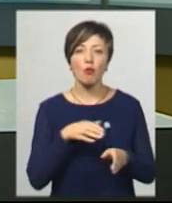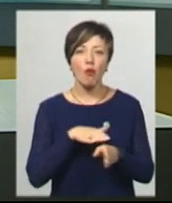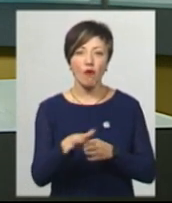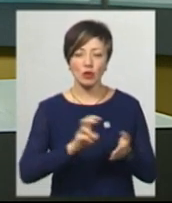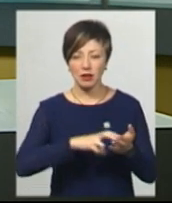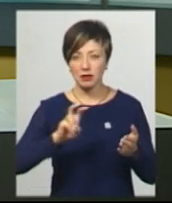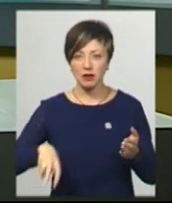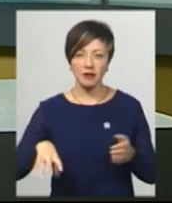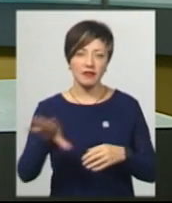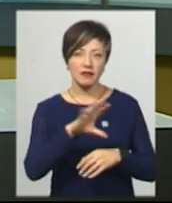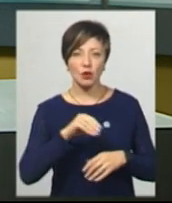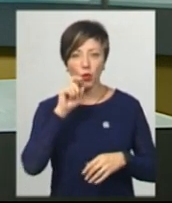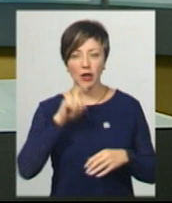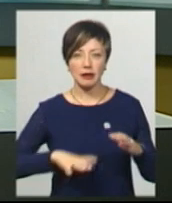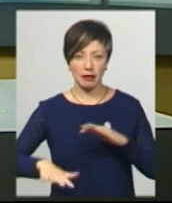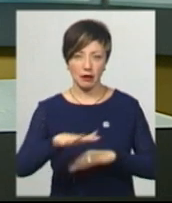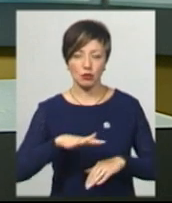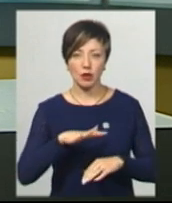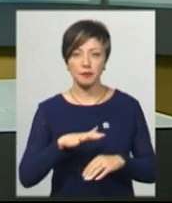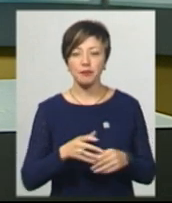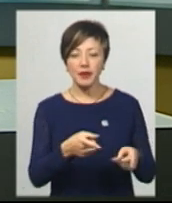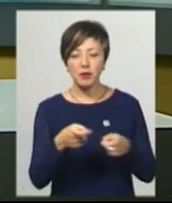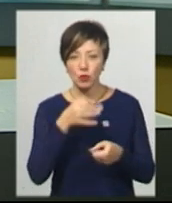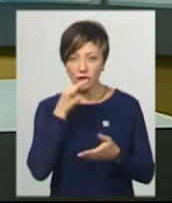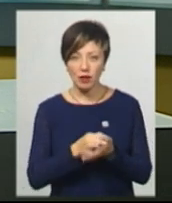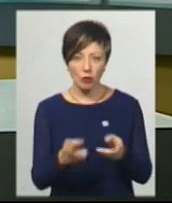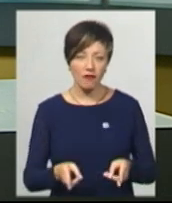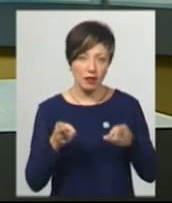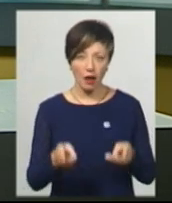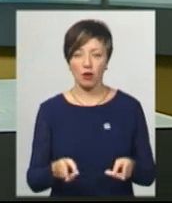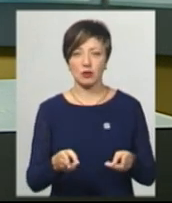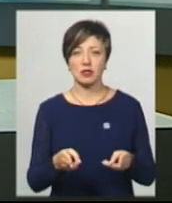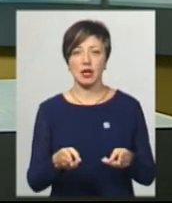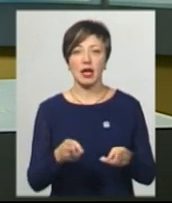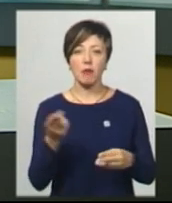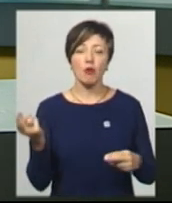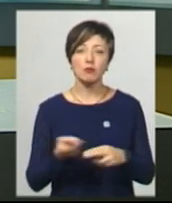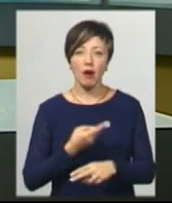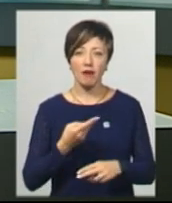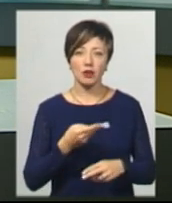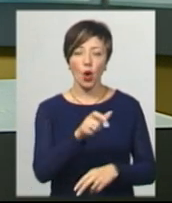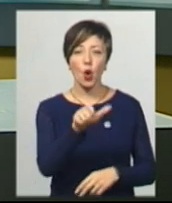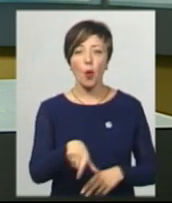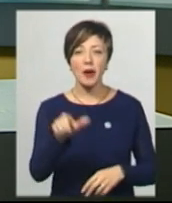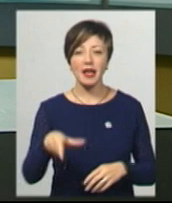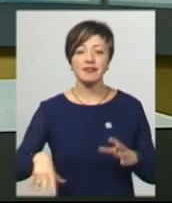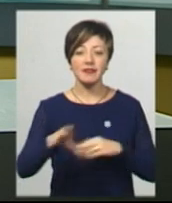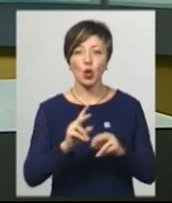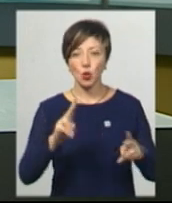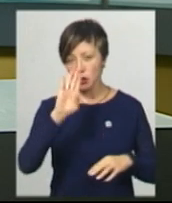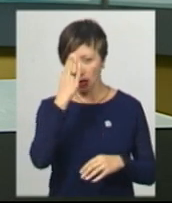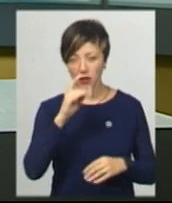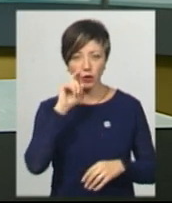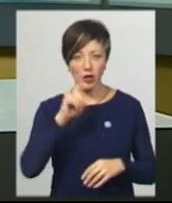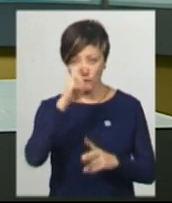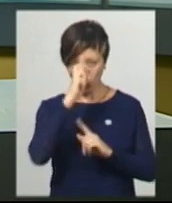деокупації нею всіх українських територій, притягнути до кримінальної відповідальності та позбавити громадянства усіх, хто зрадив